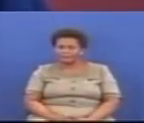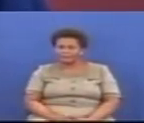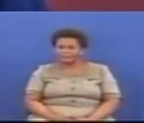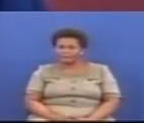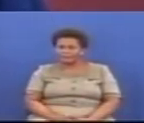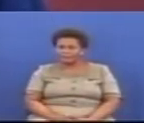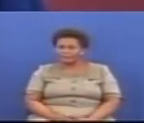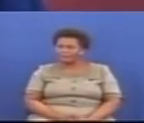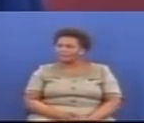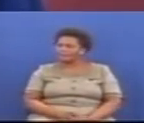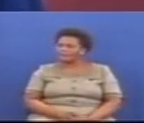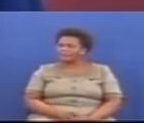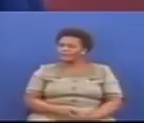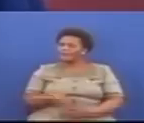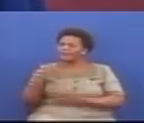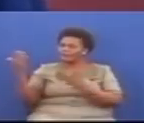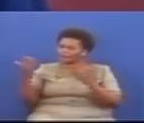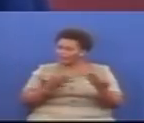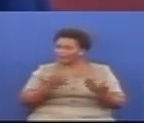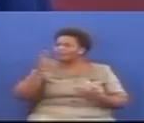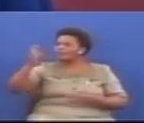Karibu, hongera na pole.